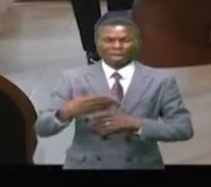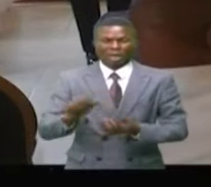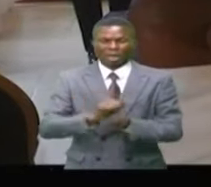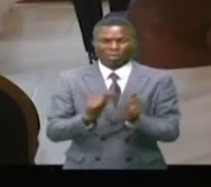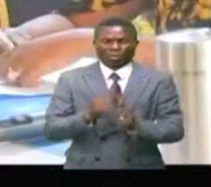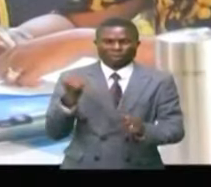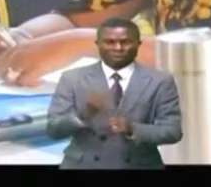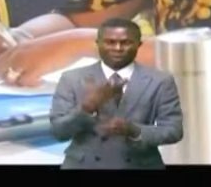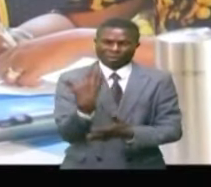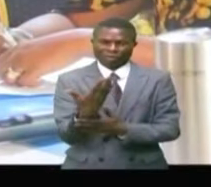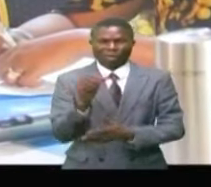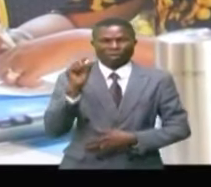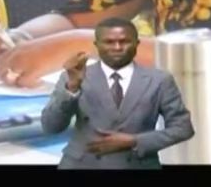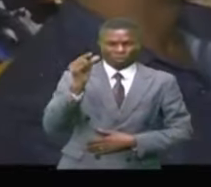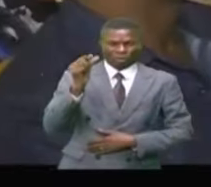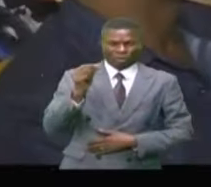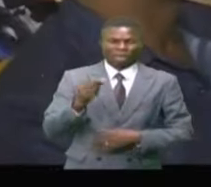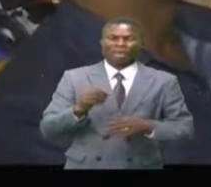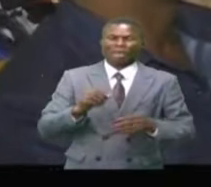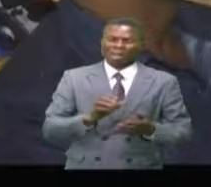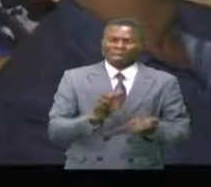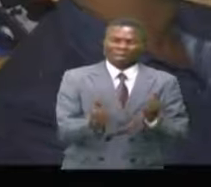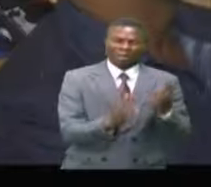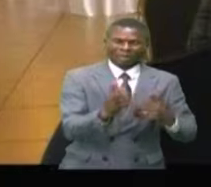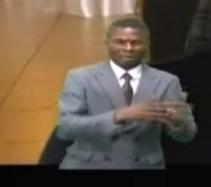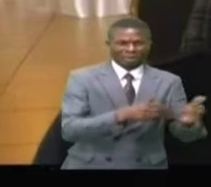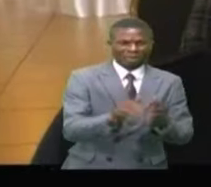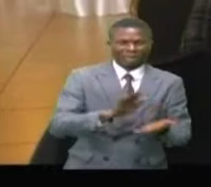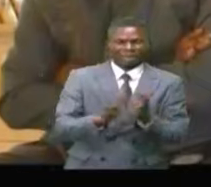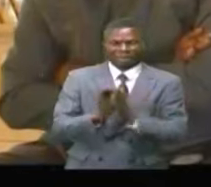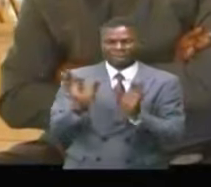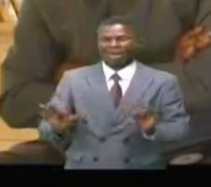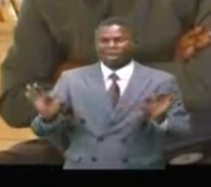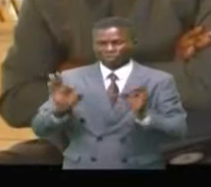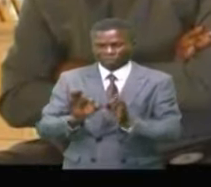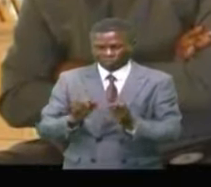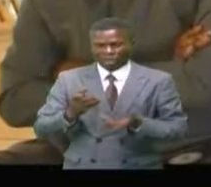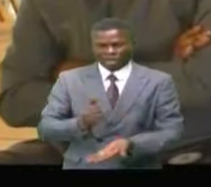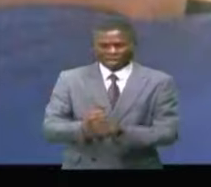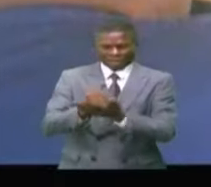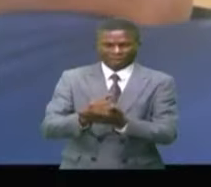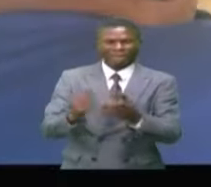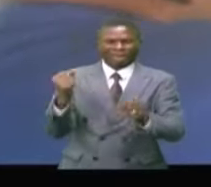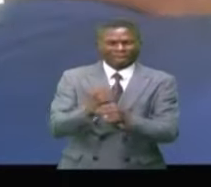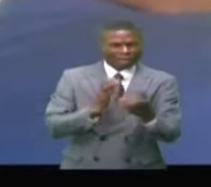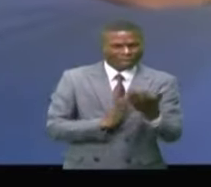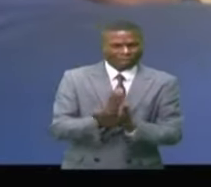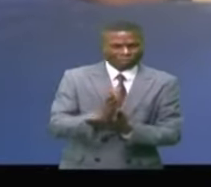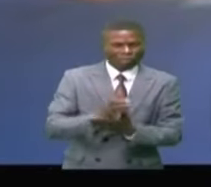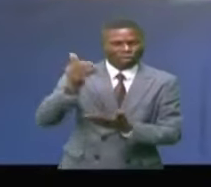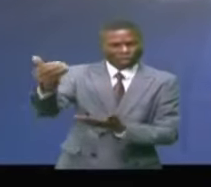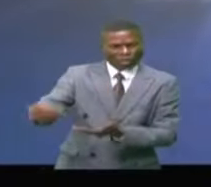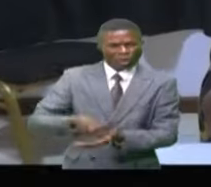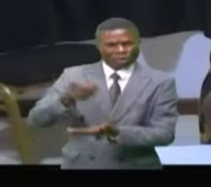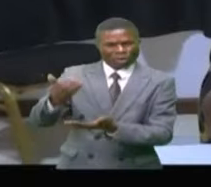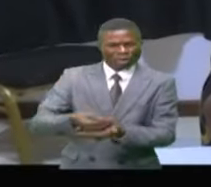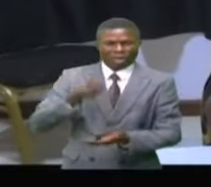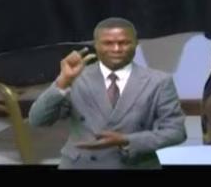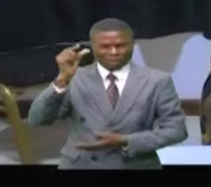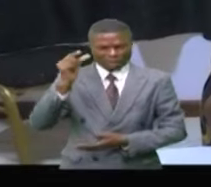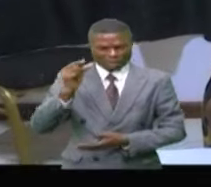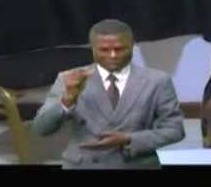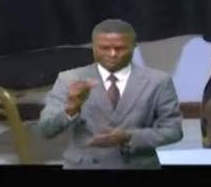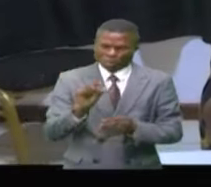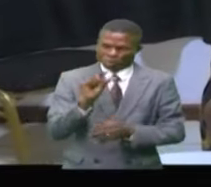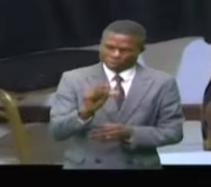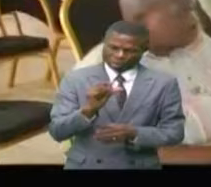artisanaux d'exploitation minière de l'informel pour le formaliser permettra de mieux l'artisanat à l'exploitation des mines à petite